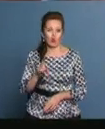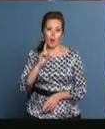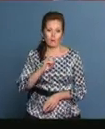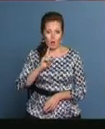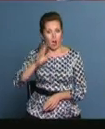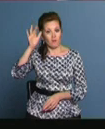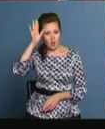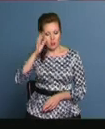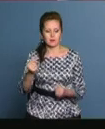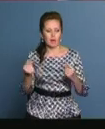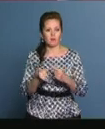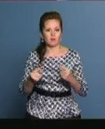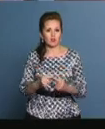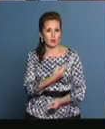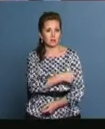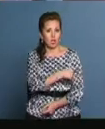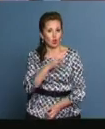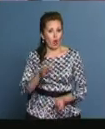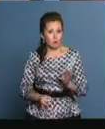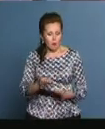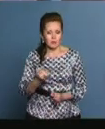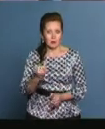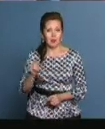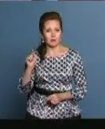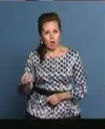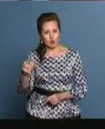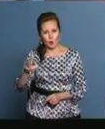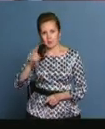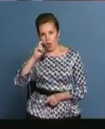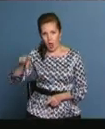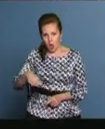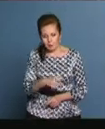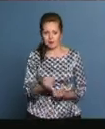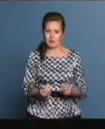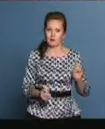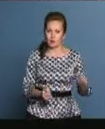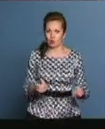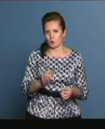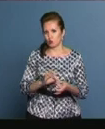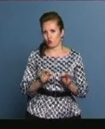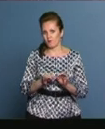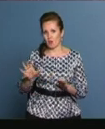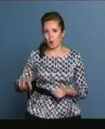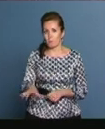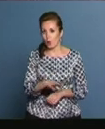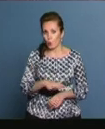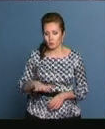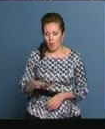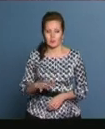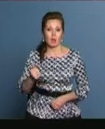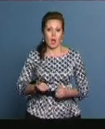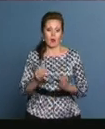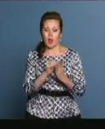Санпину соответствует. И та, что приходит из Камы, и та, что из Ижевского пруда. Классифицировать по 5-бальной